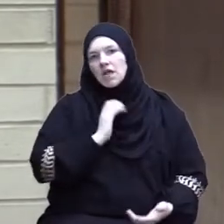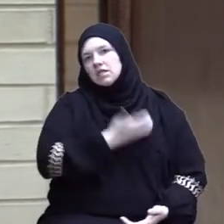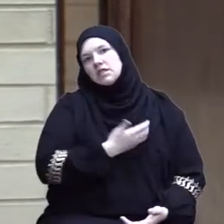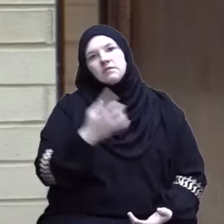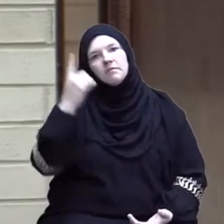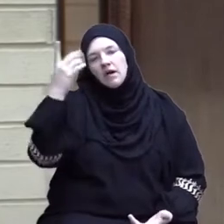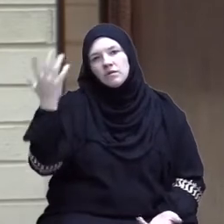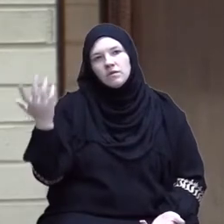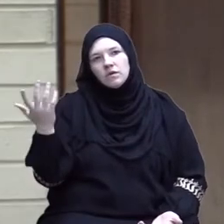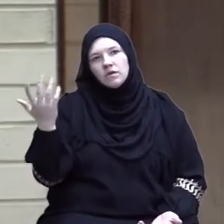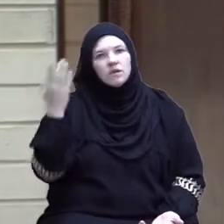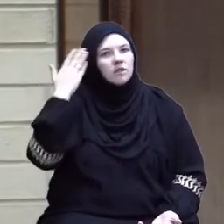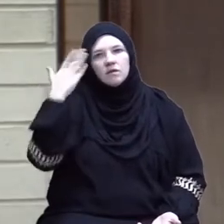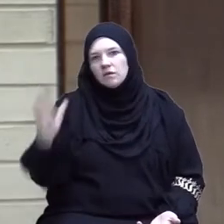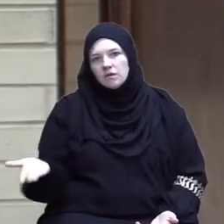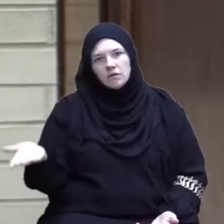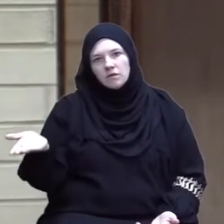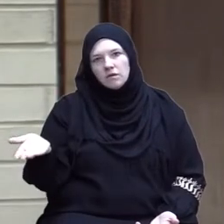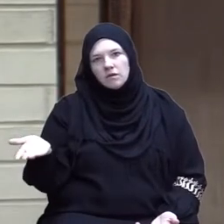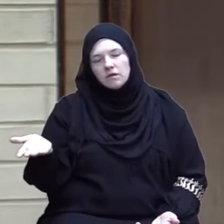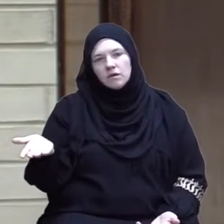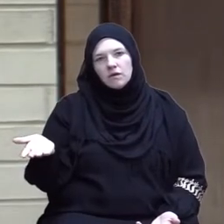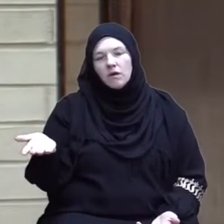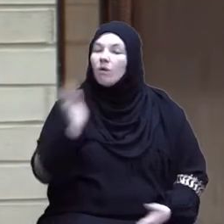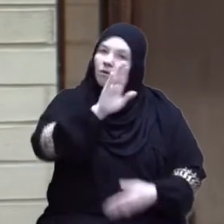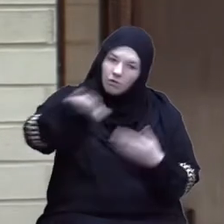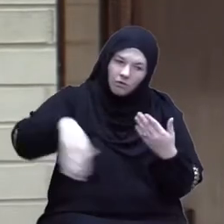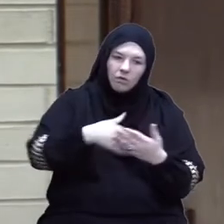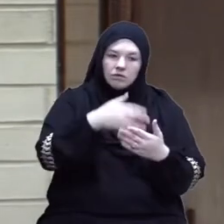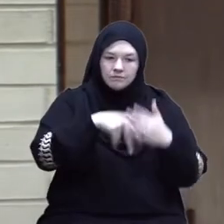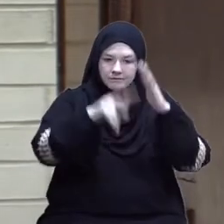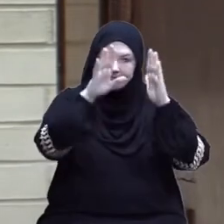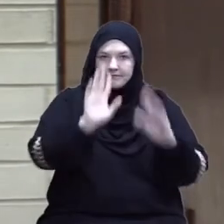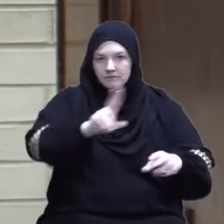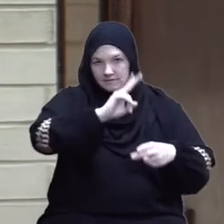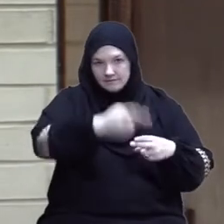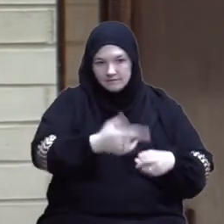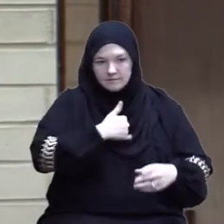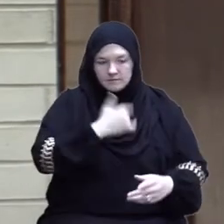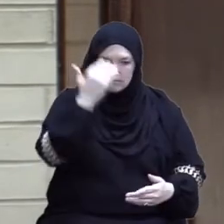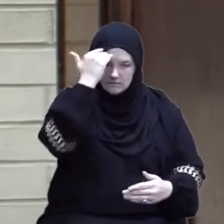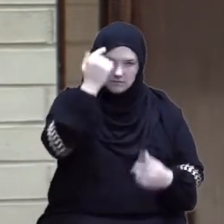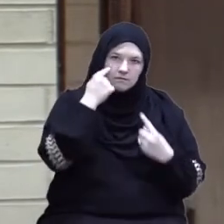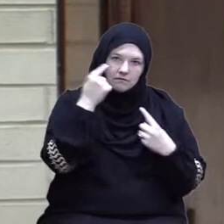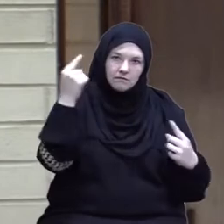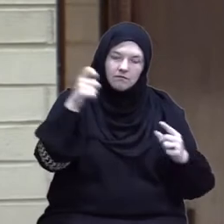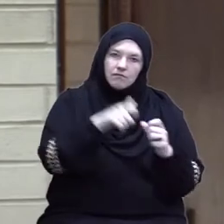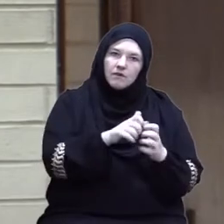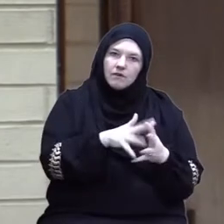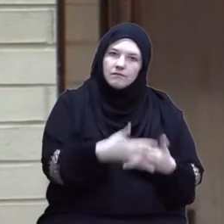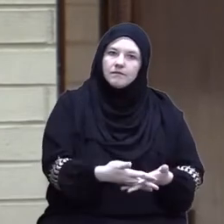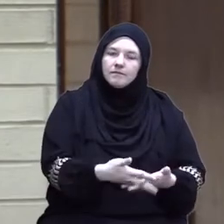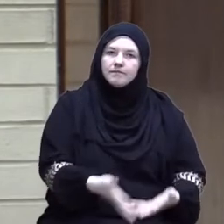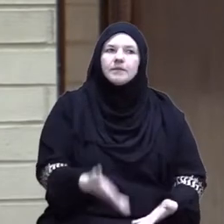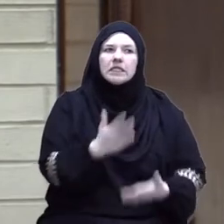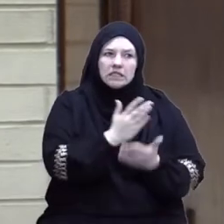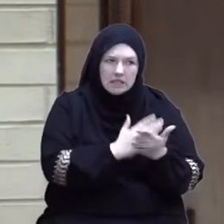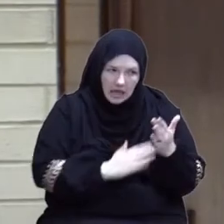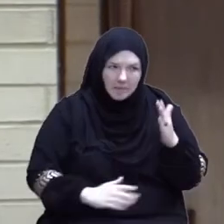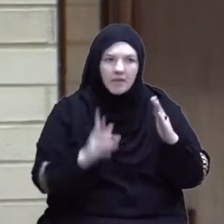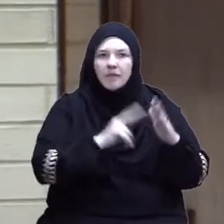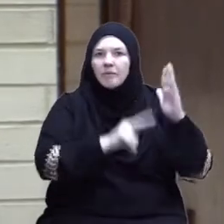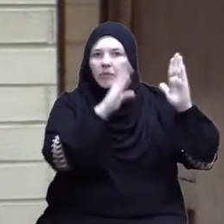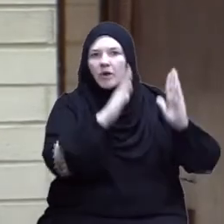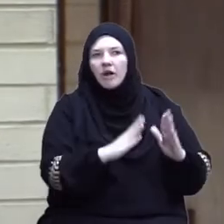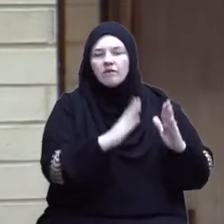know. مِنْهُمْ مَنْ قَصَصْنَا عَلَيْكَ مِنْ قَبْلِ وَمِنْهُمْ مَنْ لَمْ نَقْصُصْ عَلَيْكَ. Some of these prophets